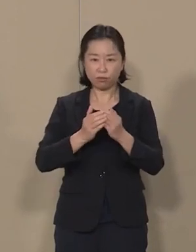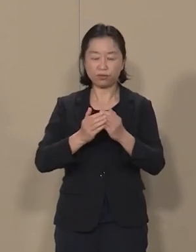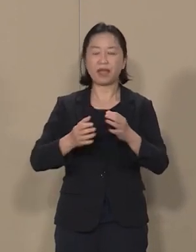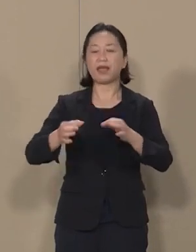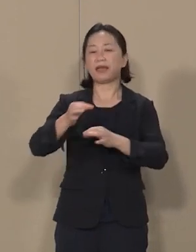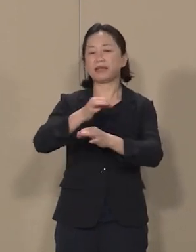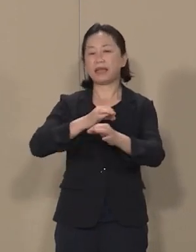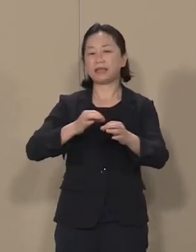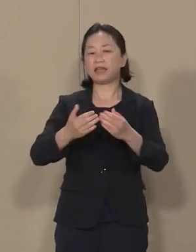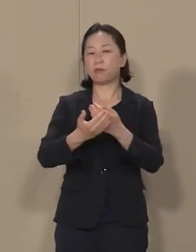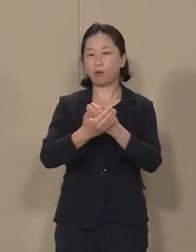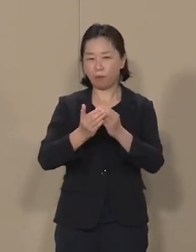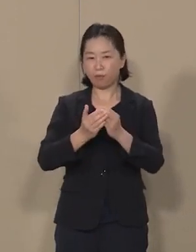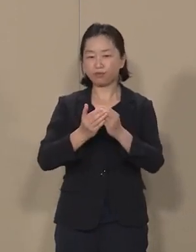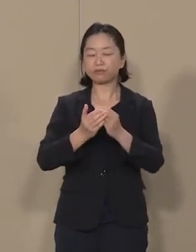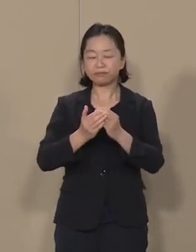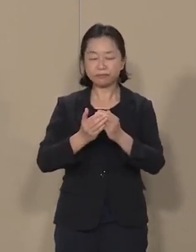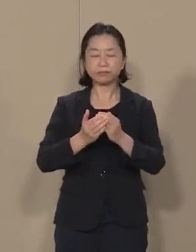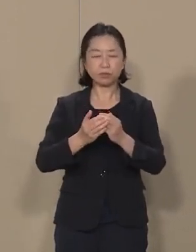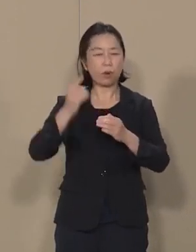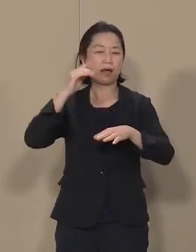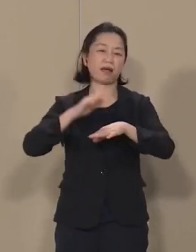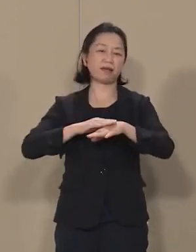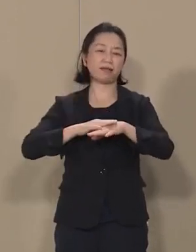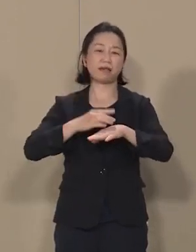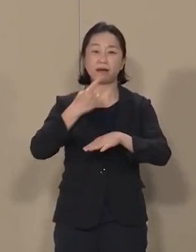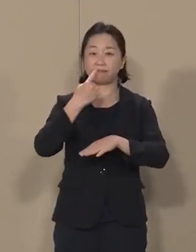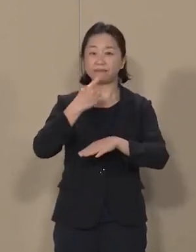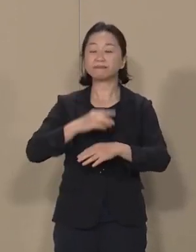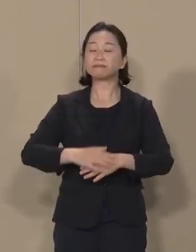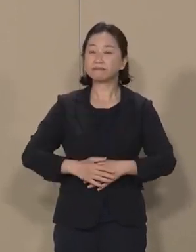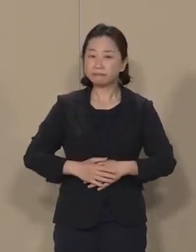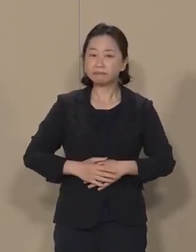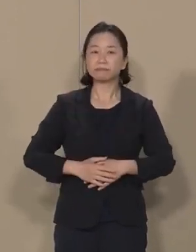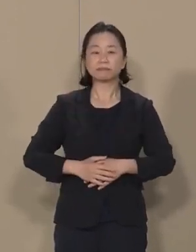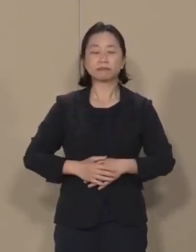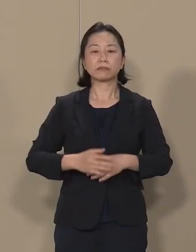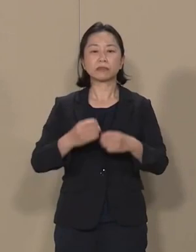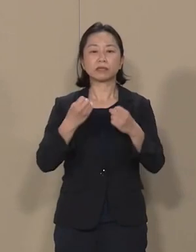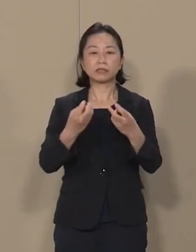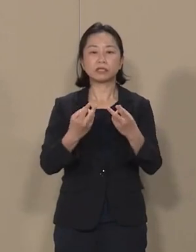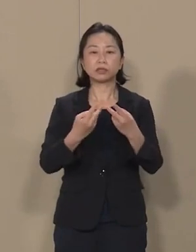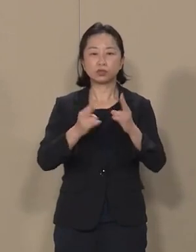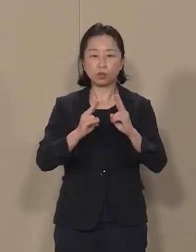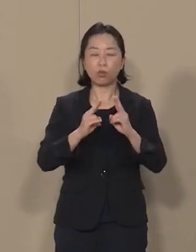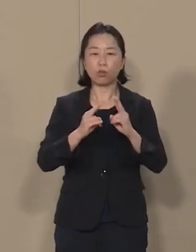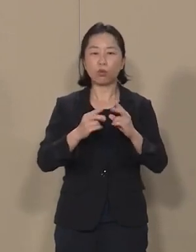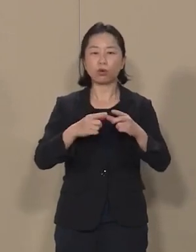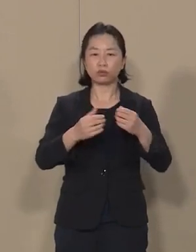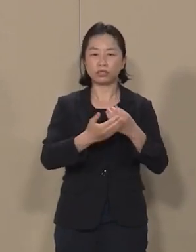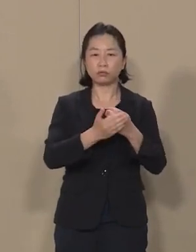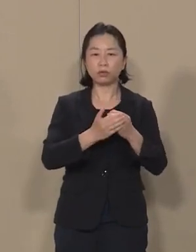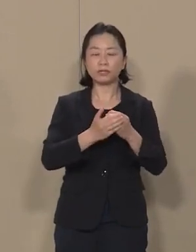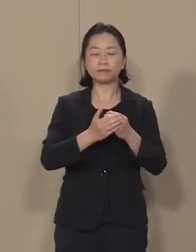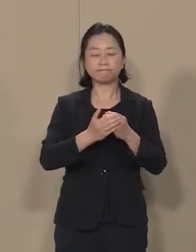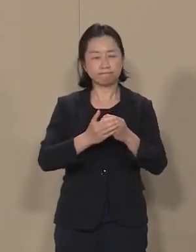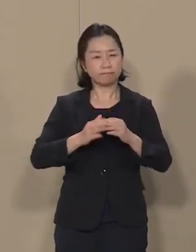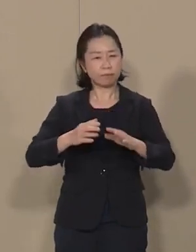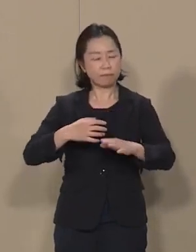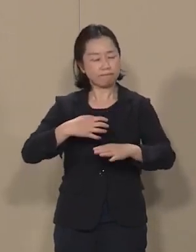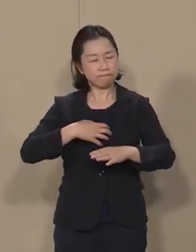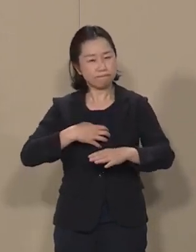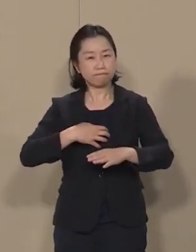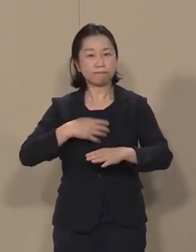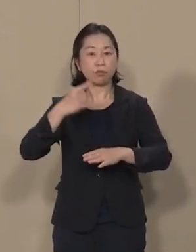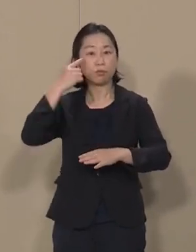守るそういった捕手の政治団体ですそうした中で浸透国森今危機感を感じている